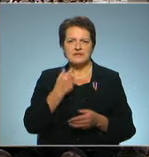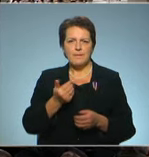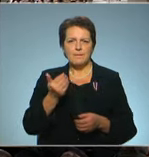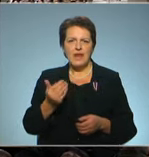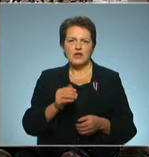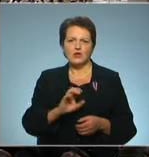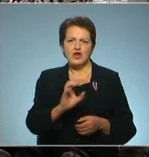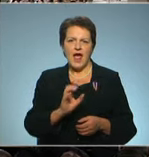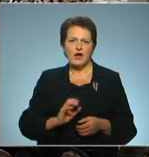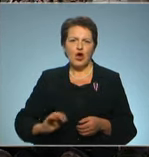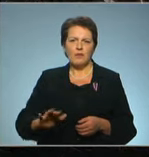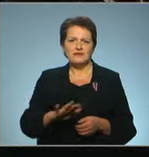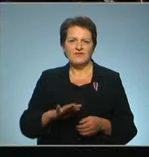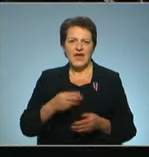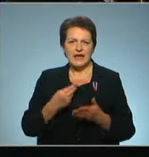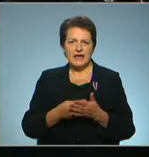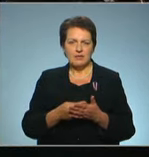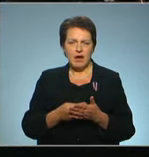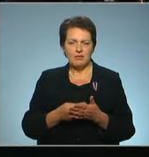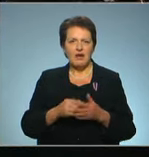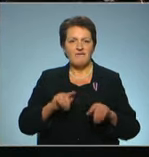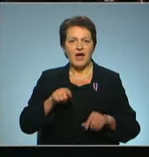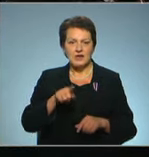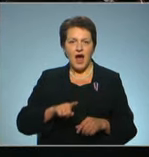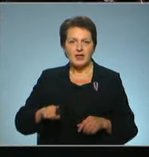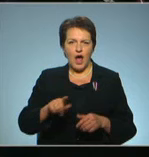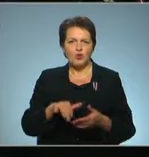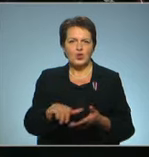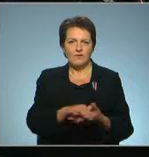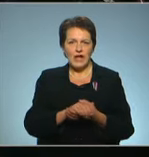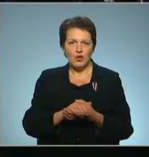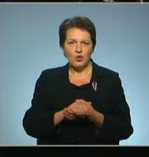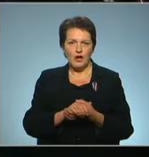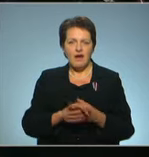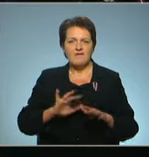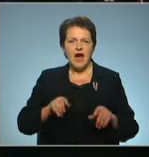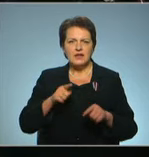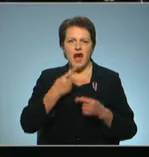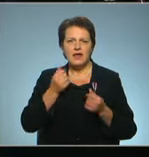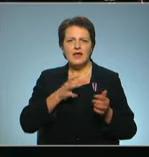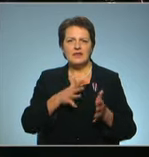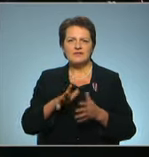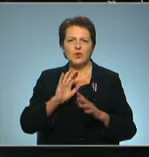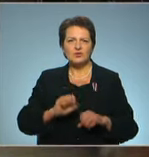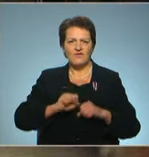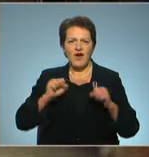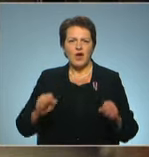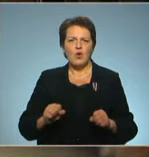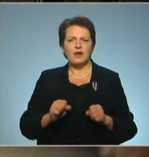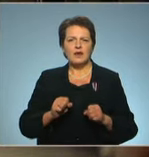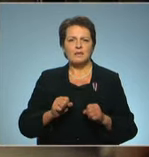Eiropas vērtībām. Vai tā tautu vieno? Vai tā iedvesmo uz varonību aizstāvēt